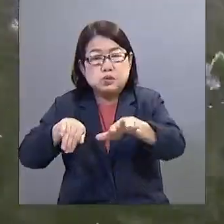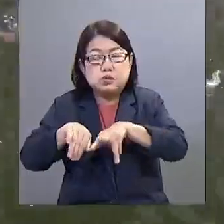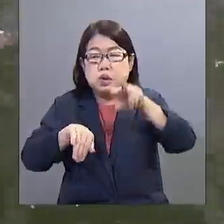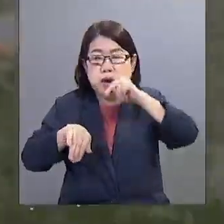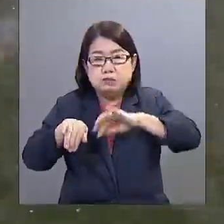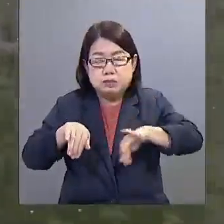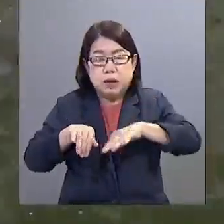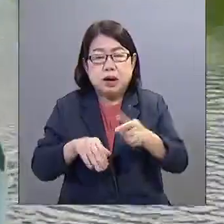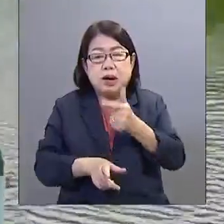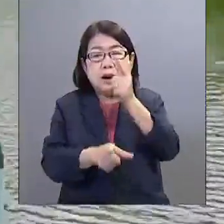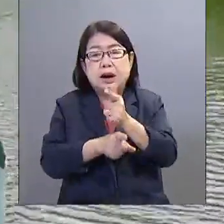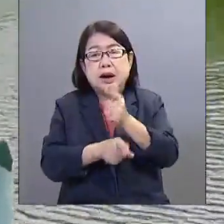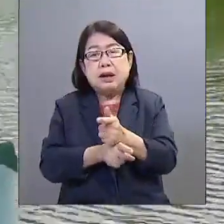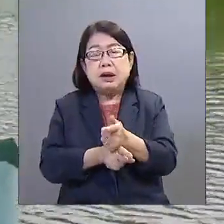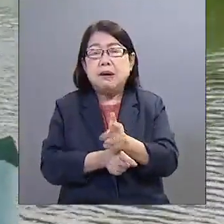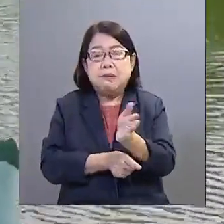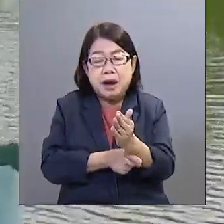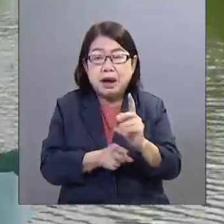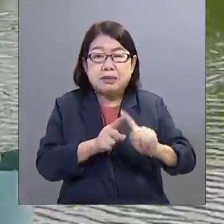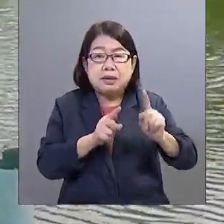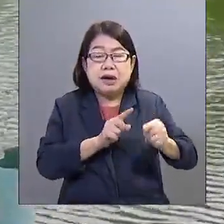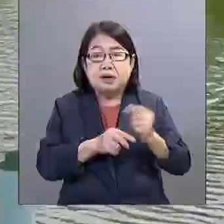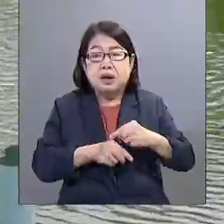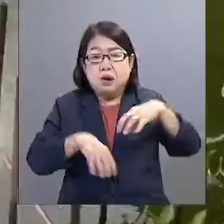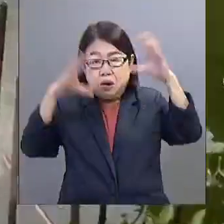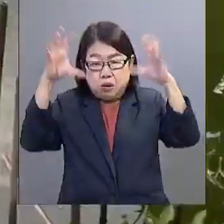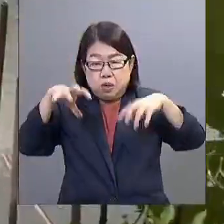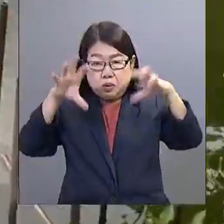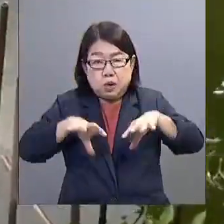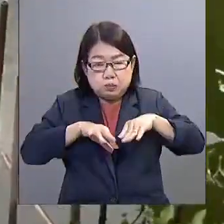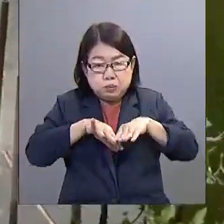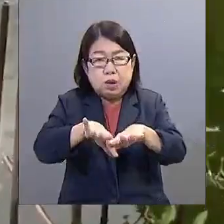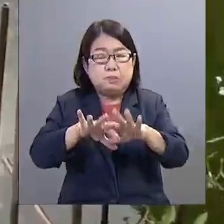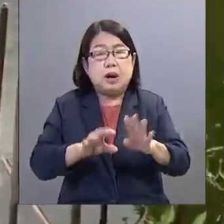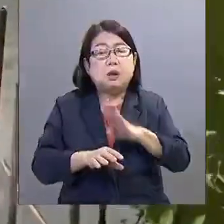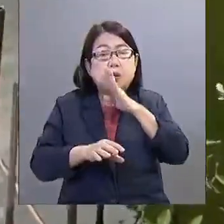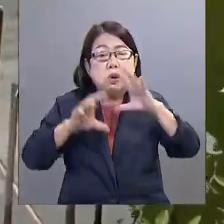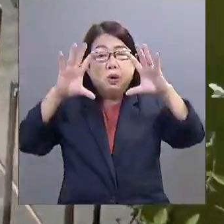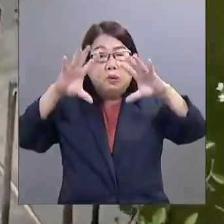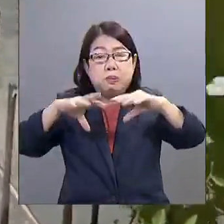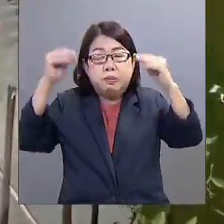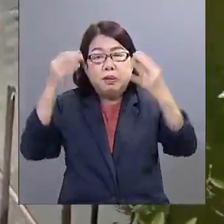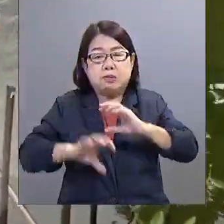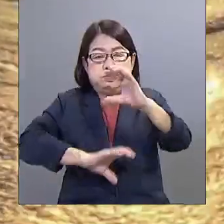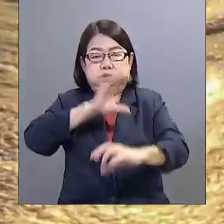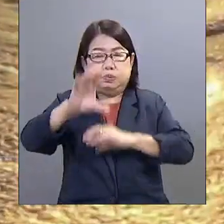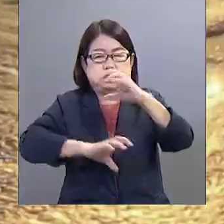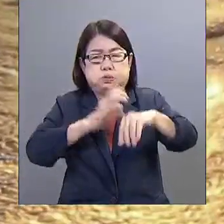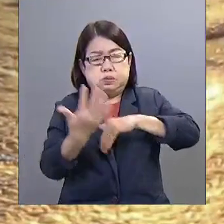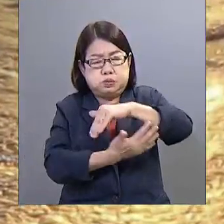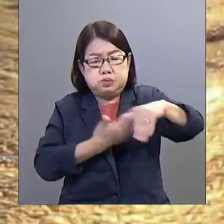ผทเลงัตวน้ในบ่อเลี้ยงไม่คปลอยใหน้ำฝนที่ตกลบนดนไล้ลบ่อ และหงฝนตกกวเปิดเครื่องตีน้ำเพปองการน้แยกชั้น